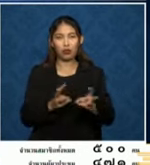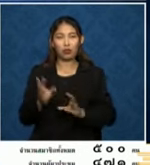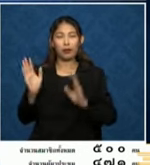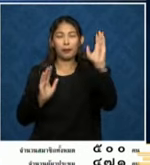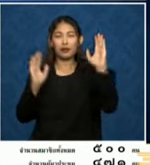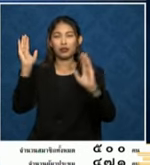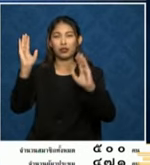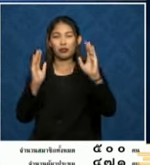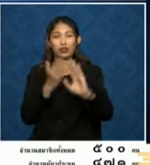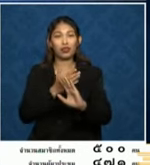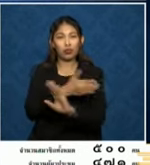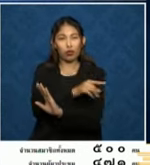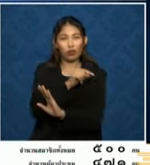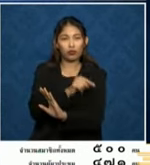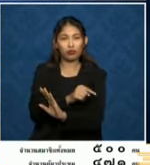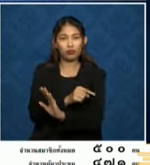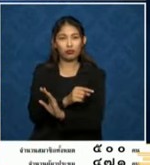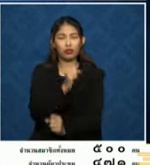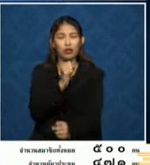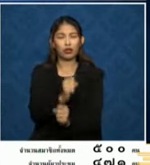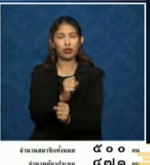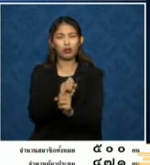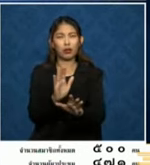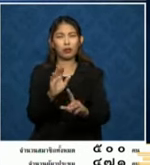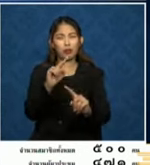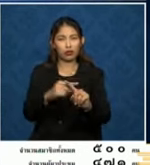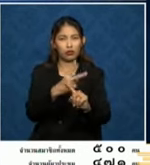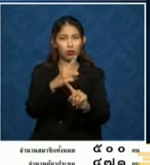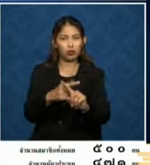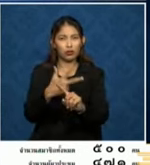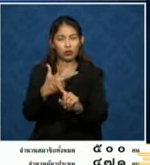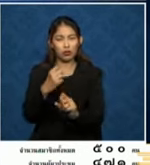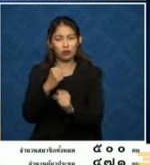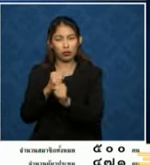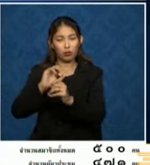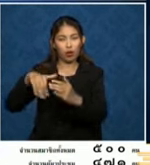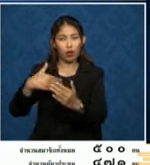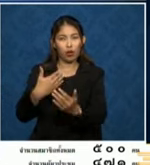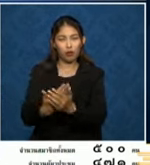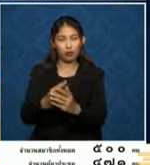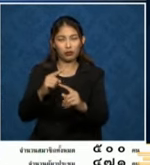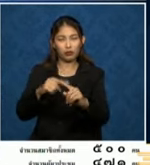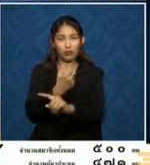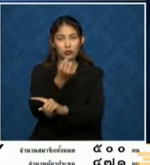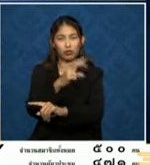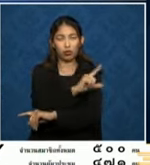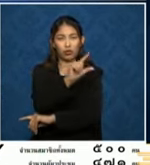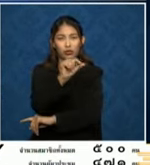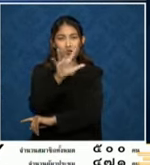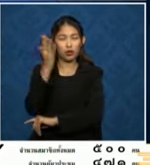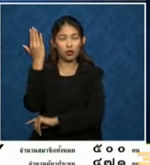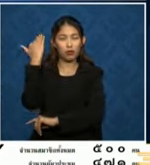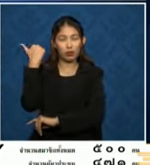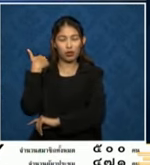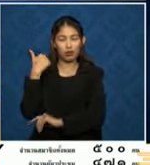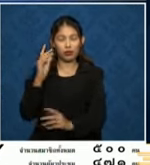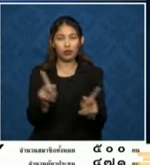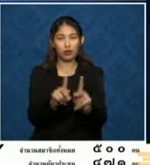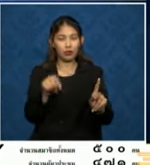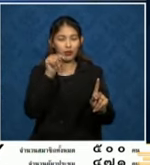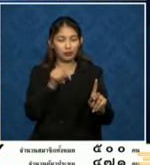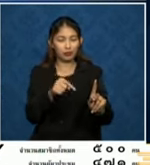ติเสียก่อนและพอทำงานมาประมาณ2เดือน3เดือนเดินทางมาถึงวันที่25ธันวาคมที่ผ่านมาครับทางคณะกรรมการชุ